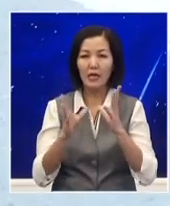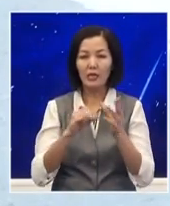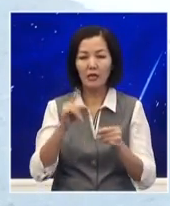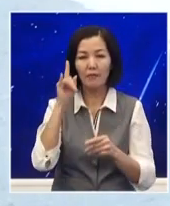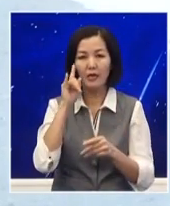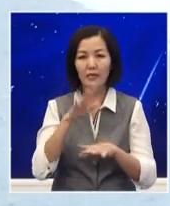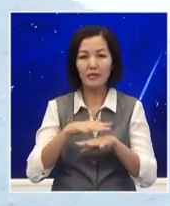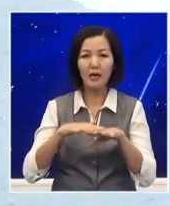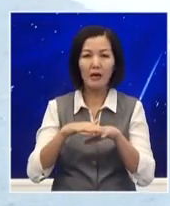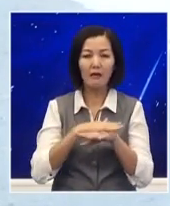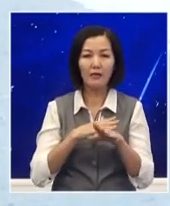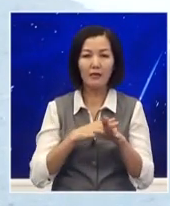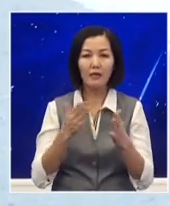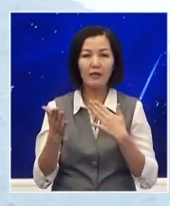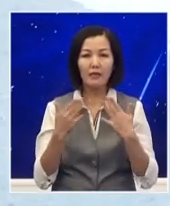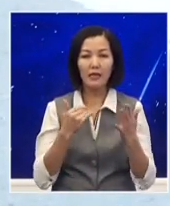қазақ халқының